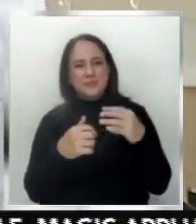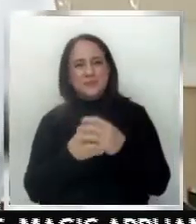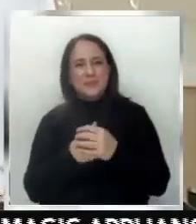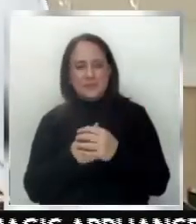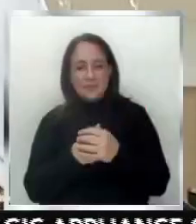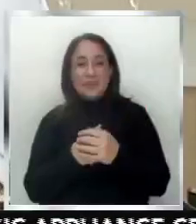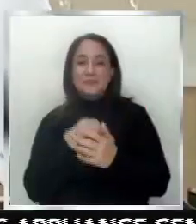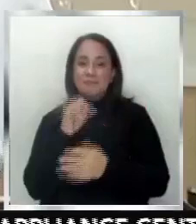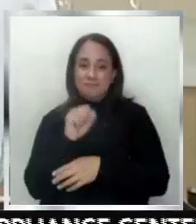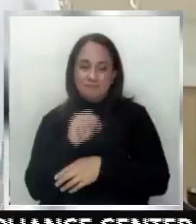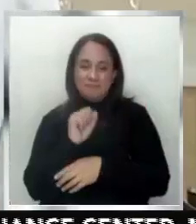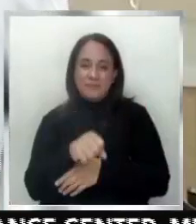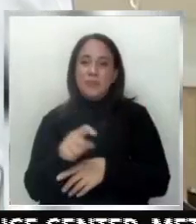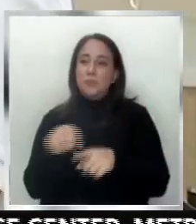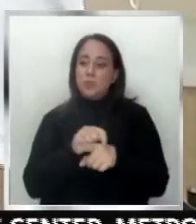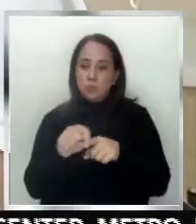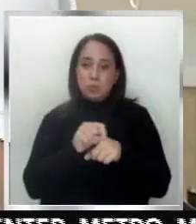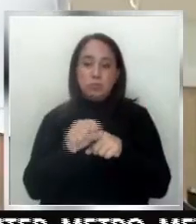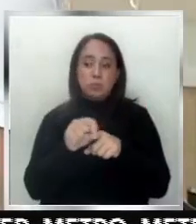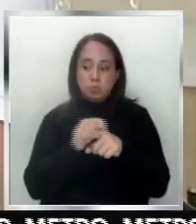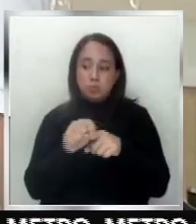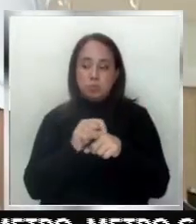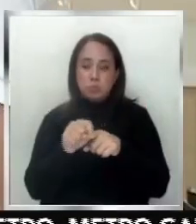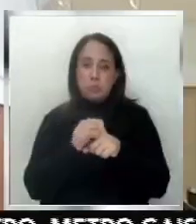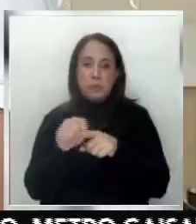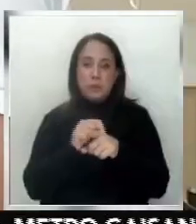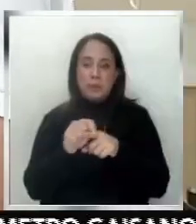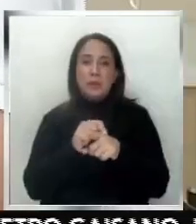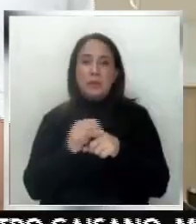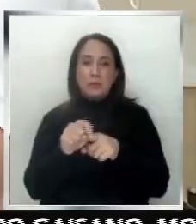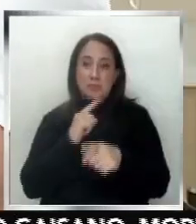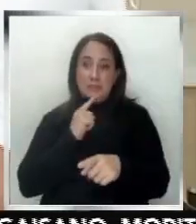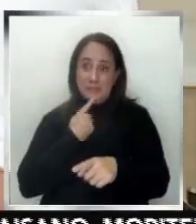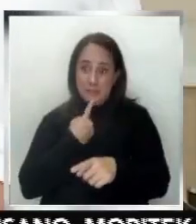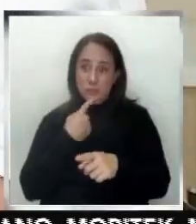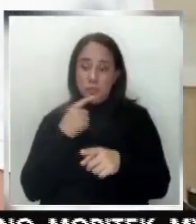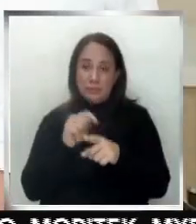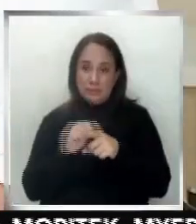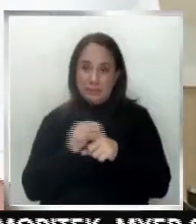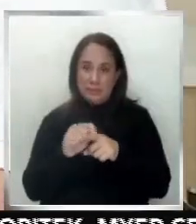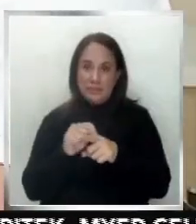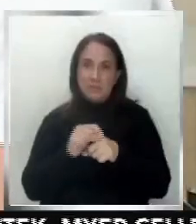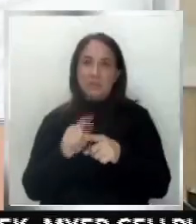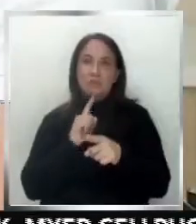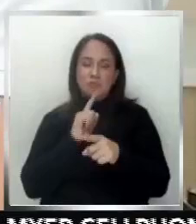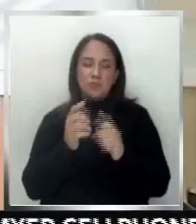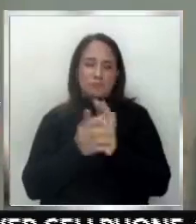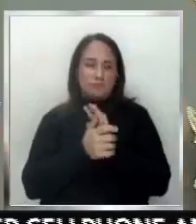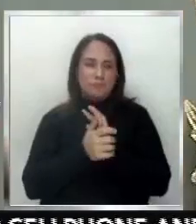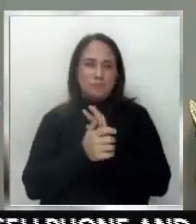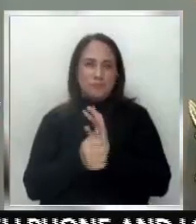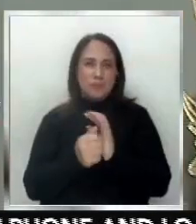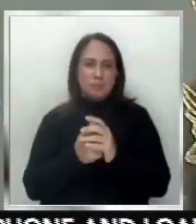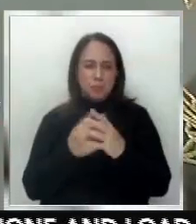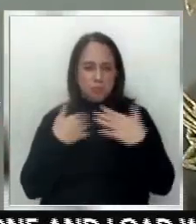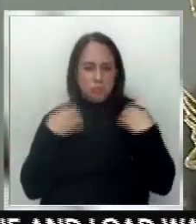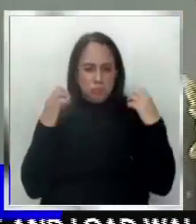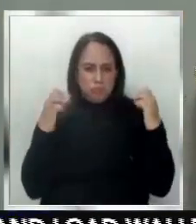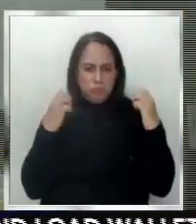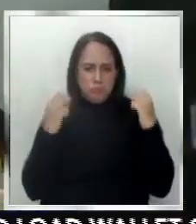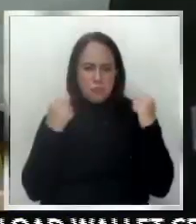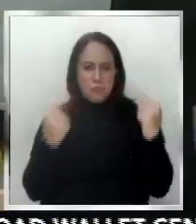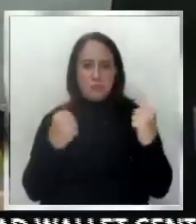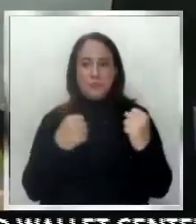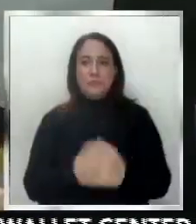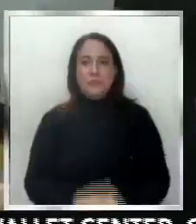Yes, magte-training. Magte-training ka ba? Yeah, yung talagang serious training. Like, tsaka gusto ko magpa-fit talaga yun. Parang fit-fit ka naman ah. Aubrey